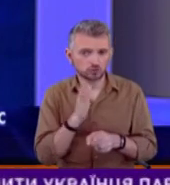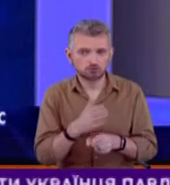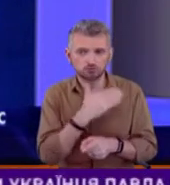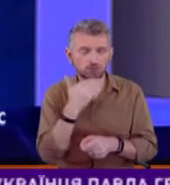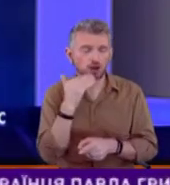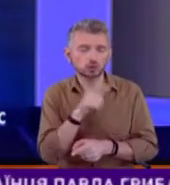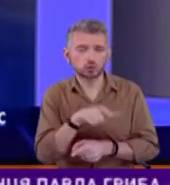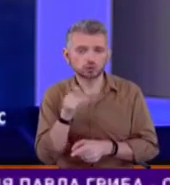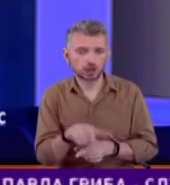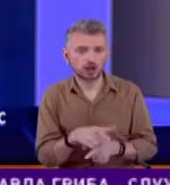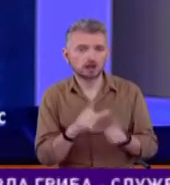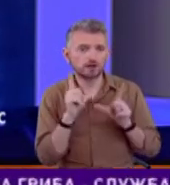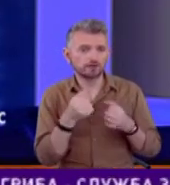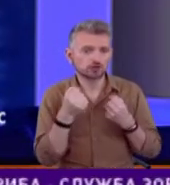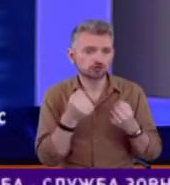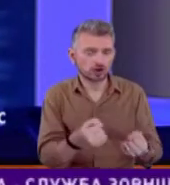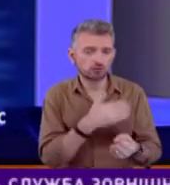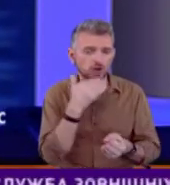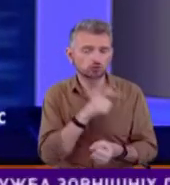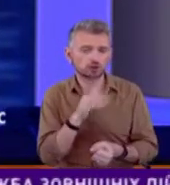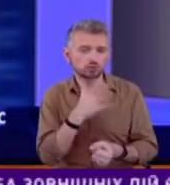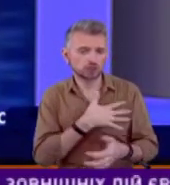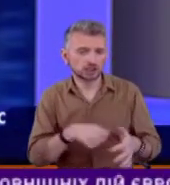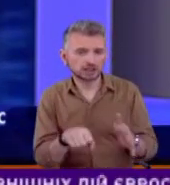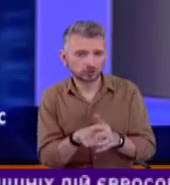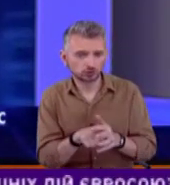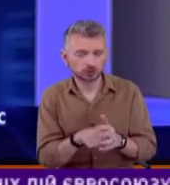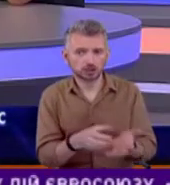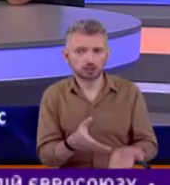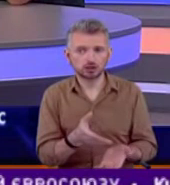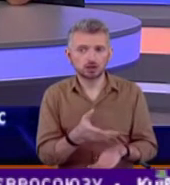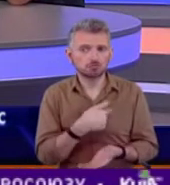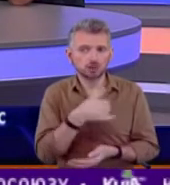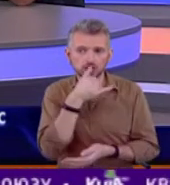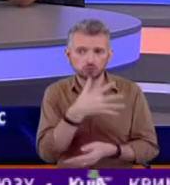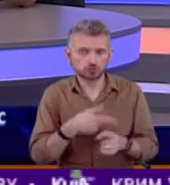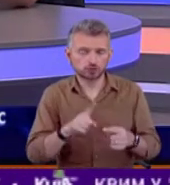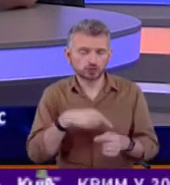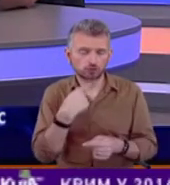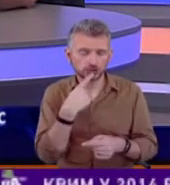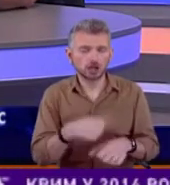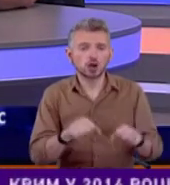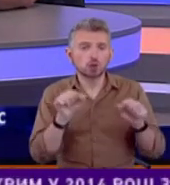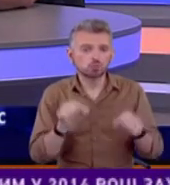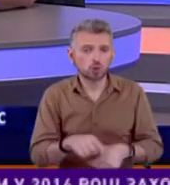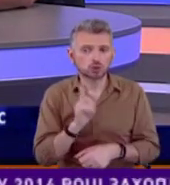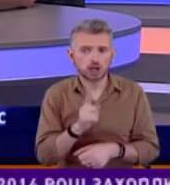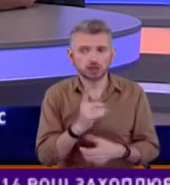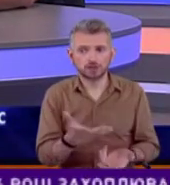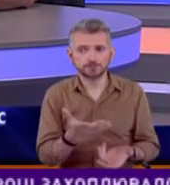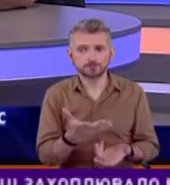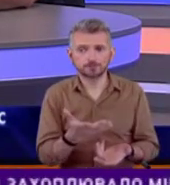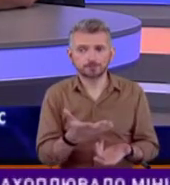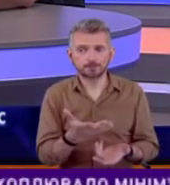багато людей виїжджають, багато людей буде гинути, як пан Владислав говорив про це. Ми не можемо про це говорити. Можна, але знову ж